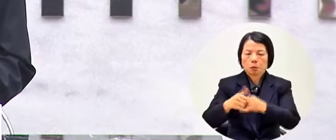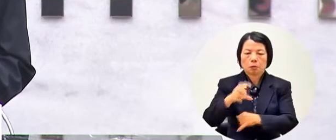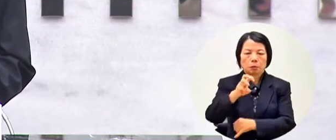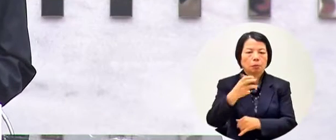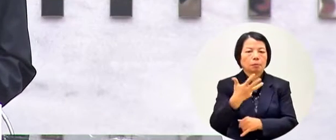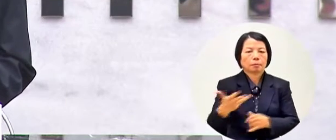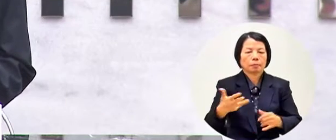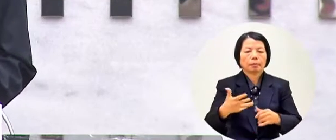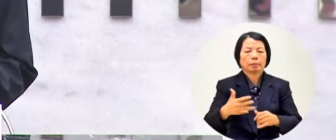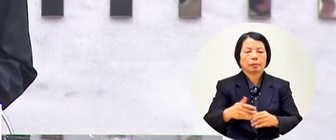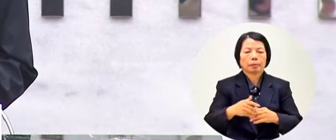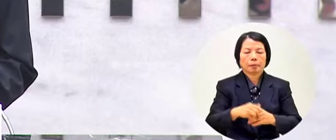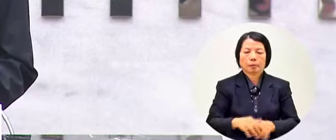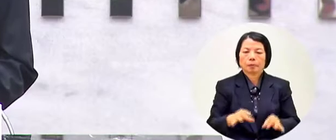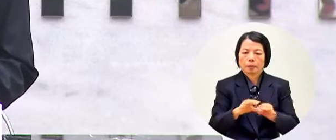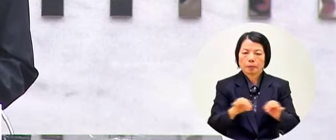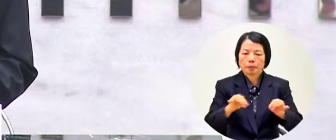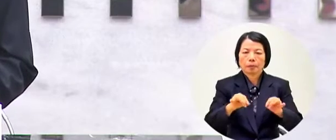路，面积达